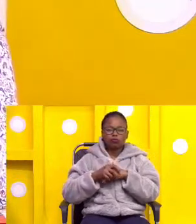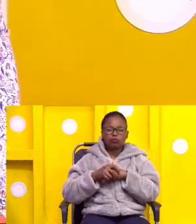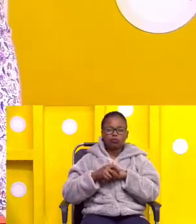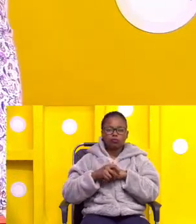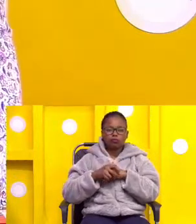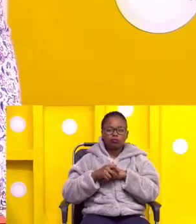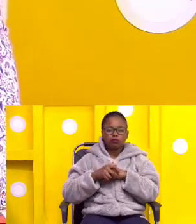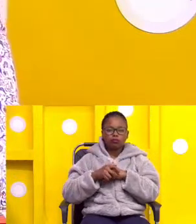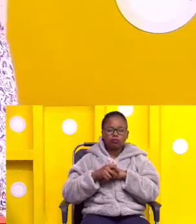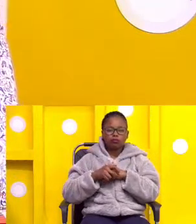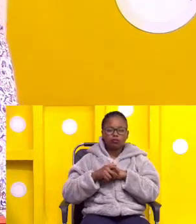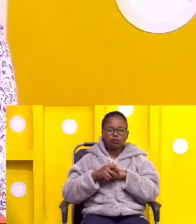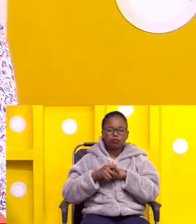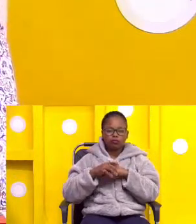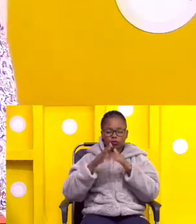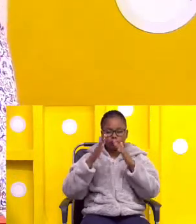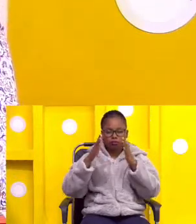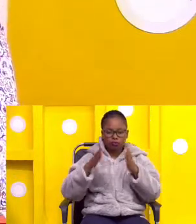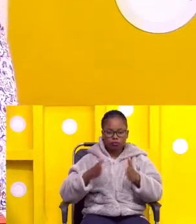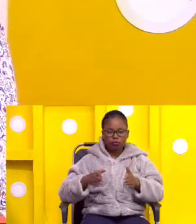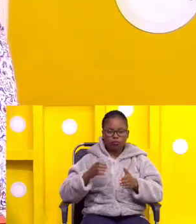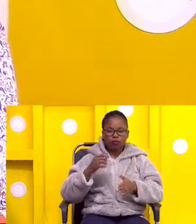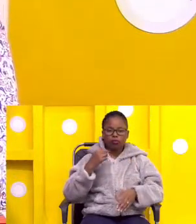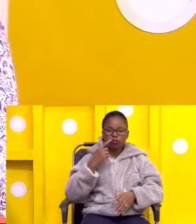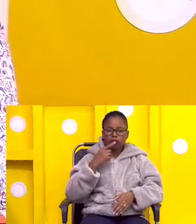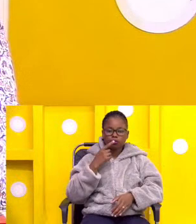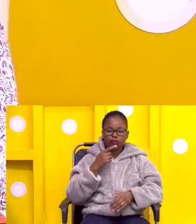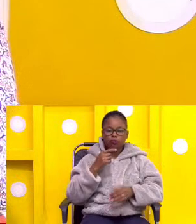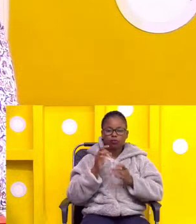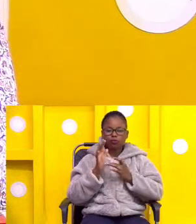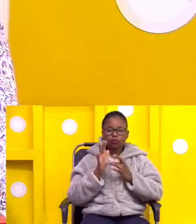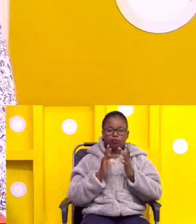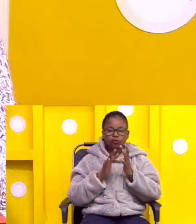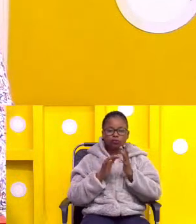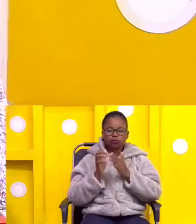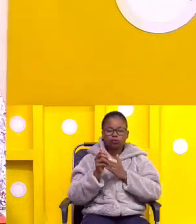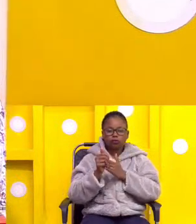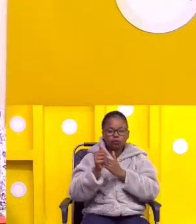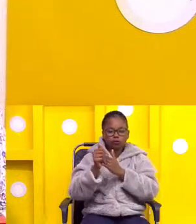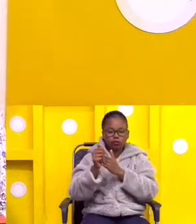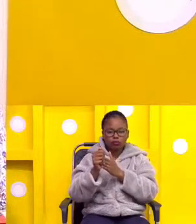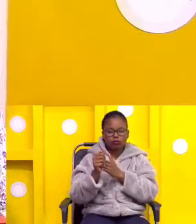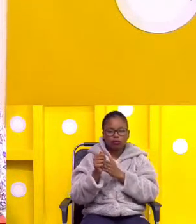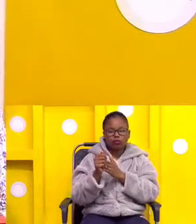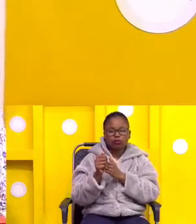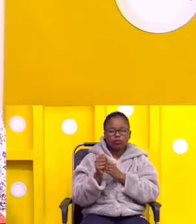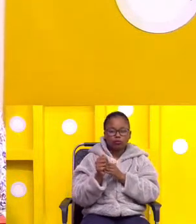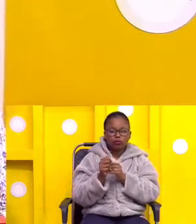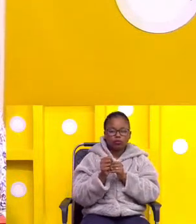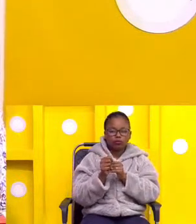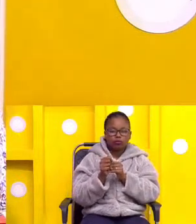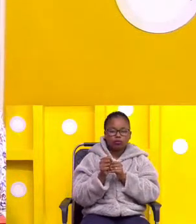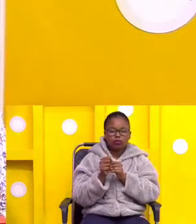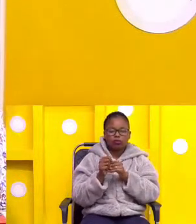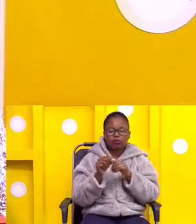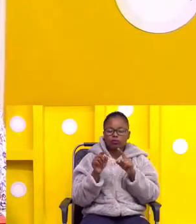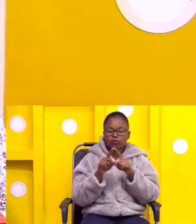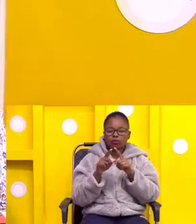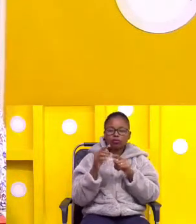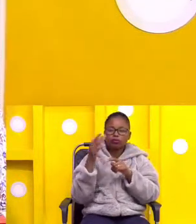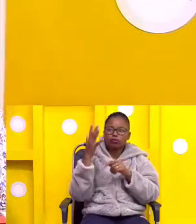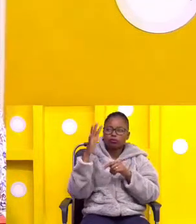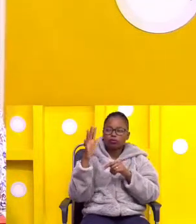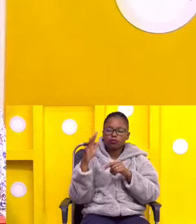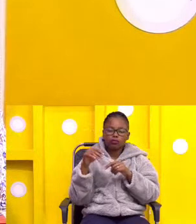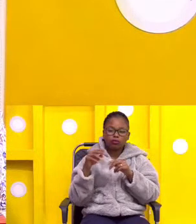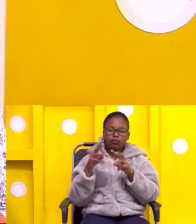Mudu wihokaga Jehova li. Madiko maroiga atia dhini waka mura indiga kanana. Nyudu agatuika ota mute uhadeto uhogororo